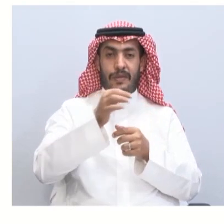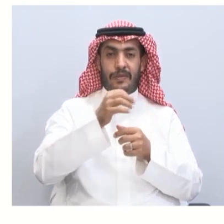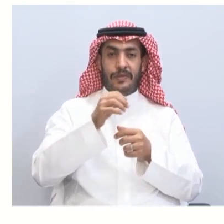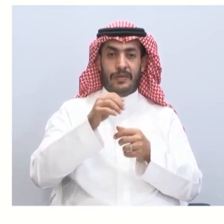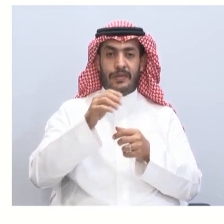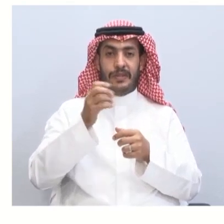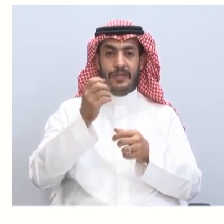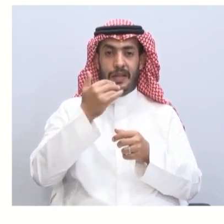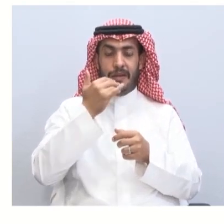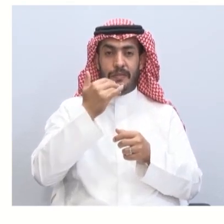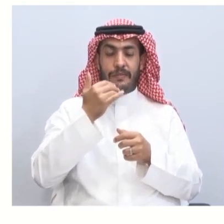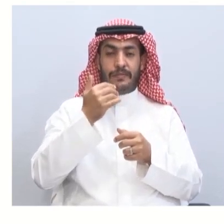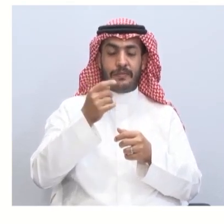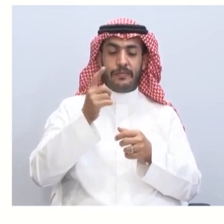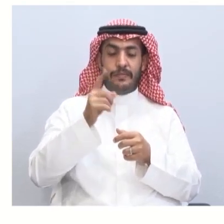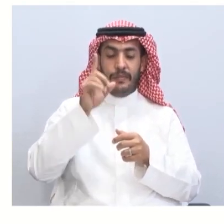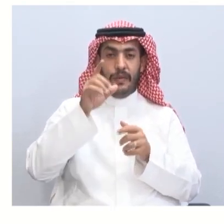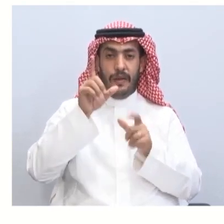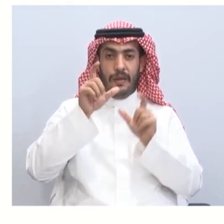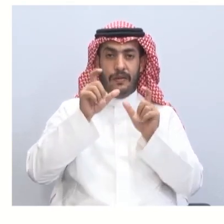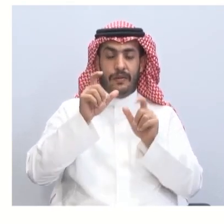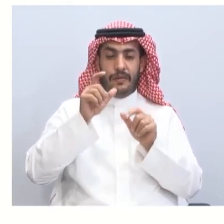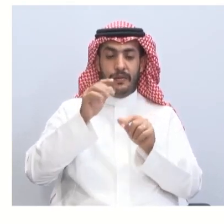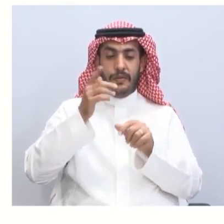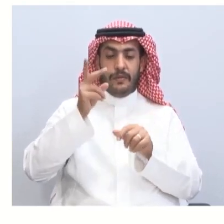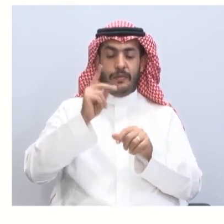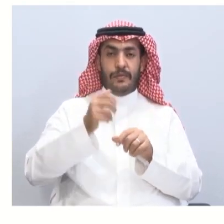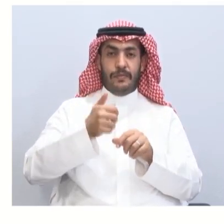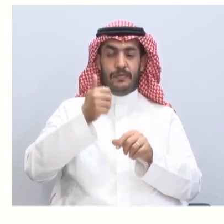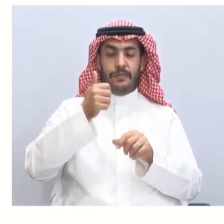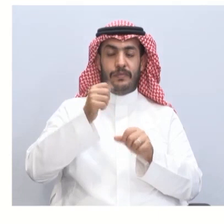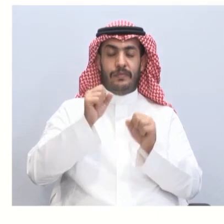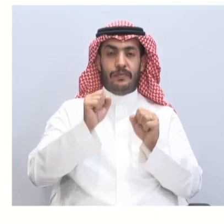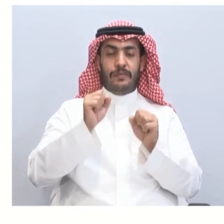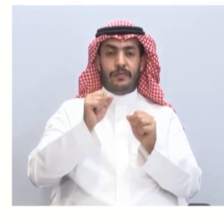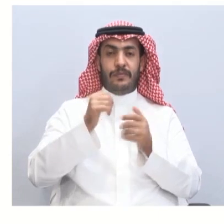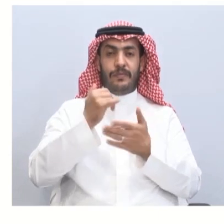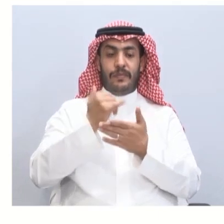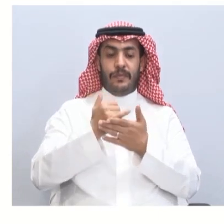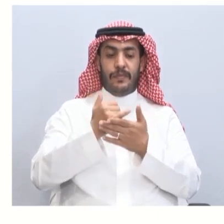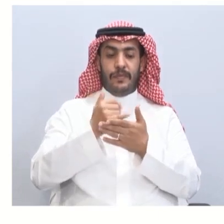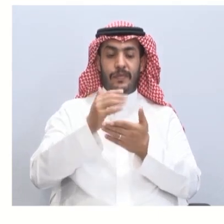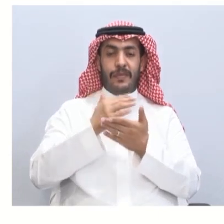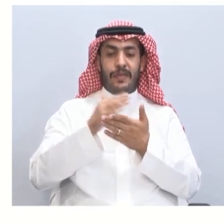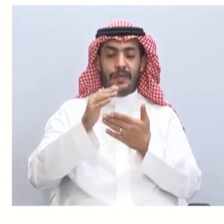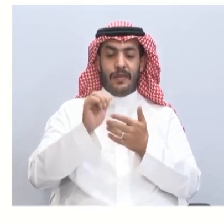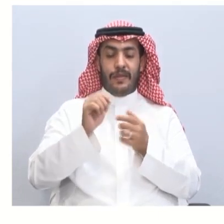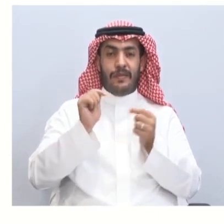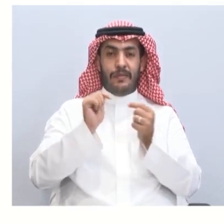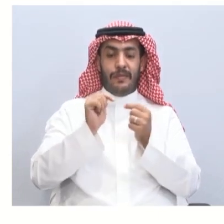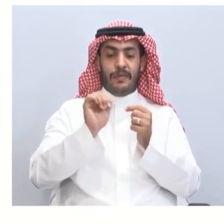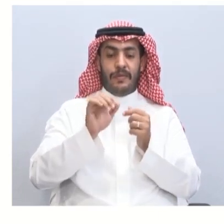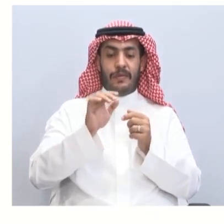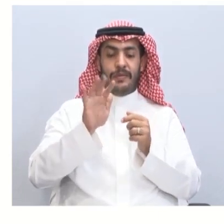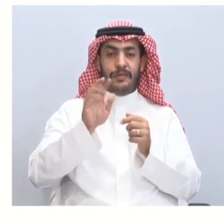الجزيره العربيه وذلك بتوفيق من الله ايضا استطاع بشجاعته وحكمته ان يطرد المعتدين